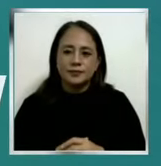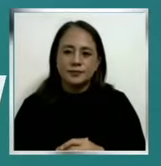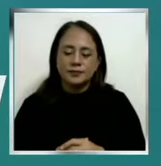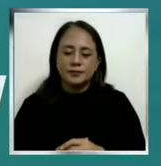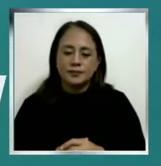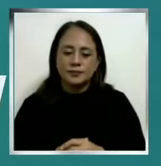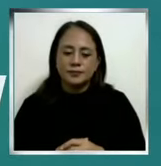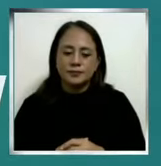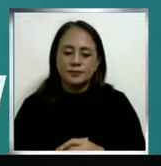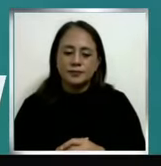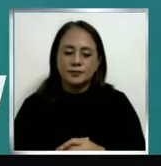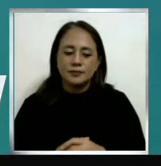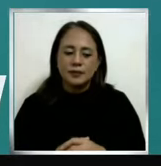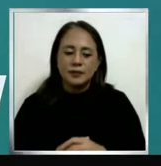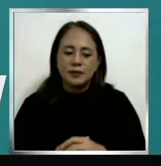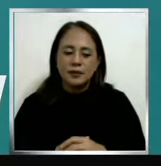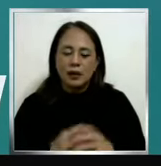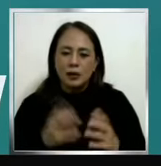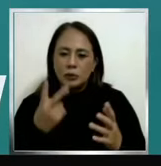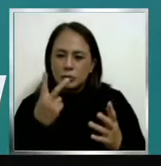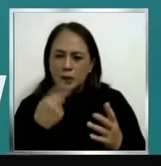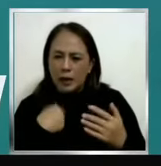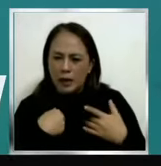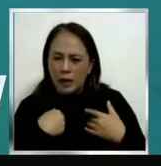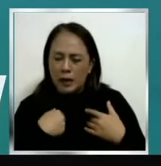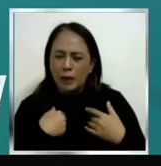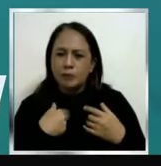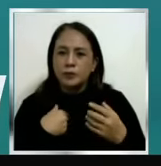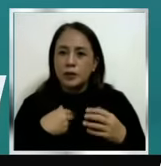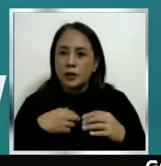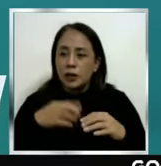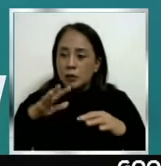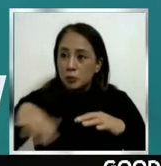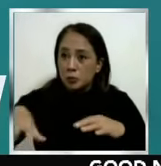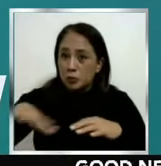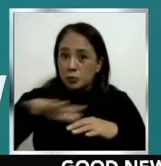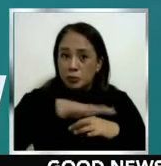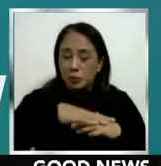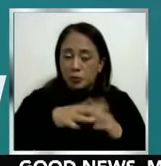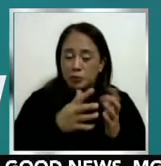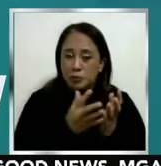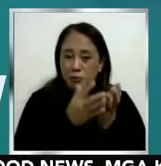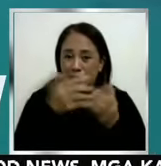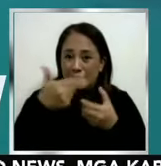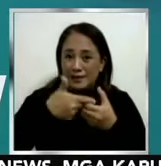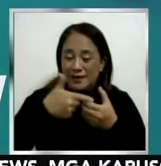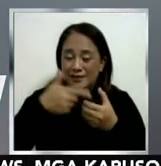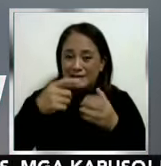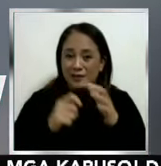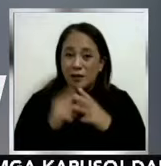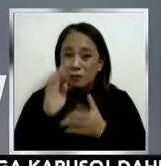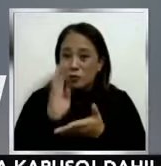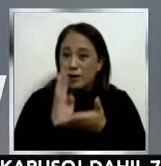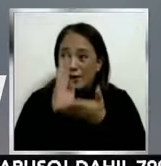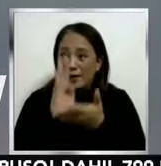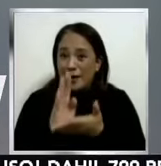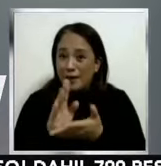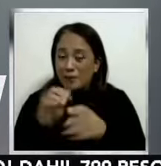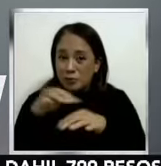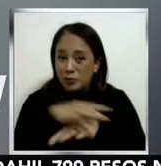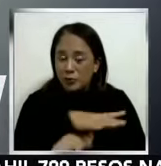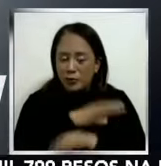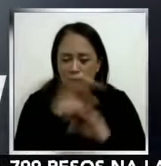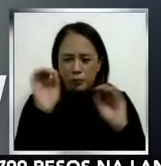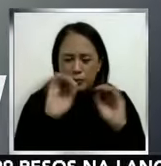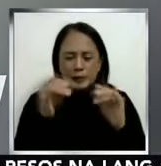Wala pa mang nakikitang bakas ng oil spill sa baybayang sakop ng top tourist destination ng bansa na Boracay Island. Patuloy sa